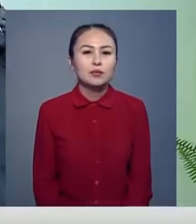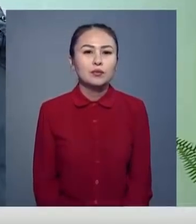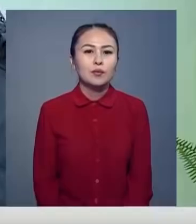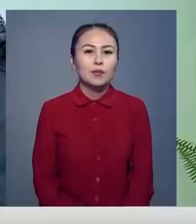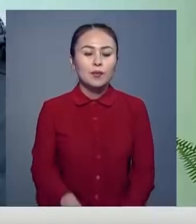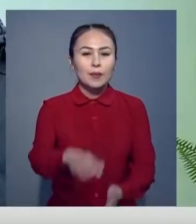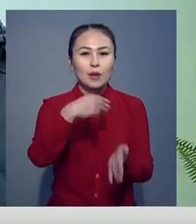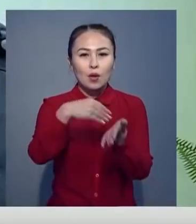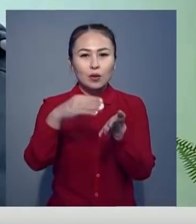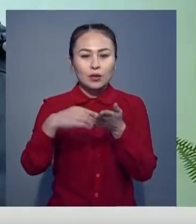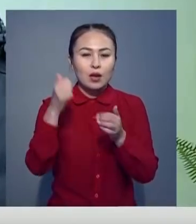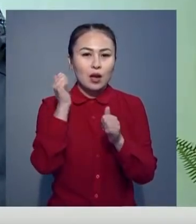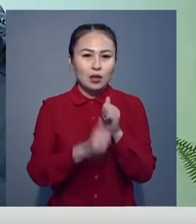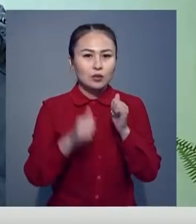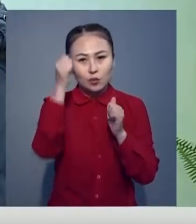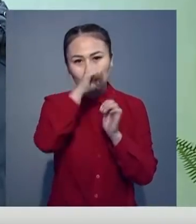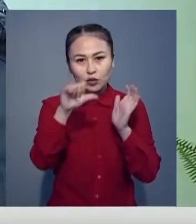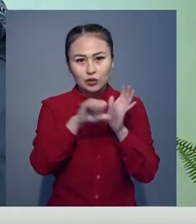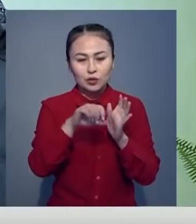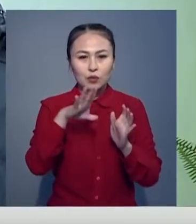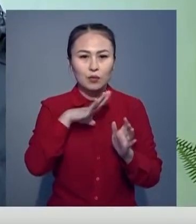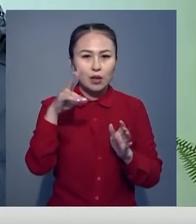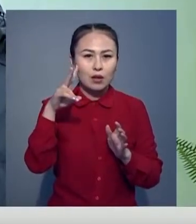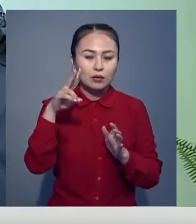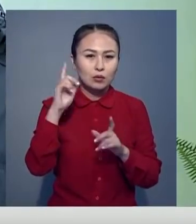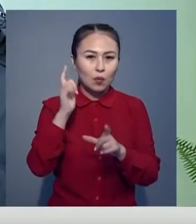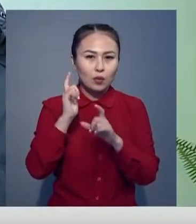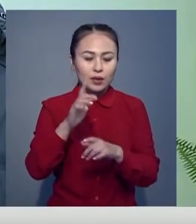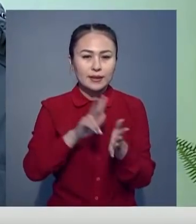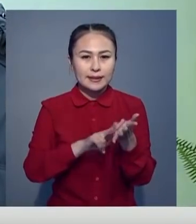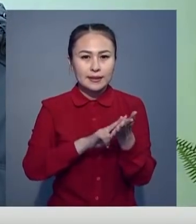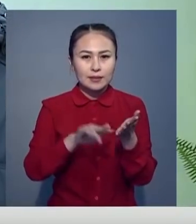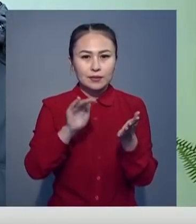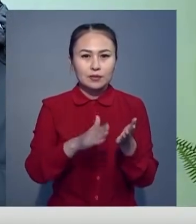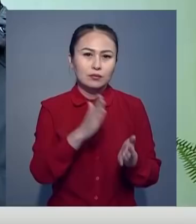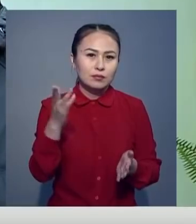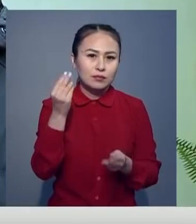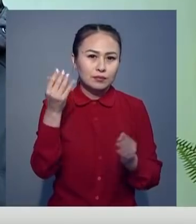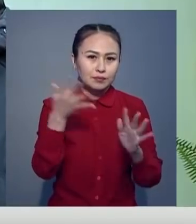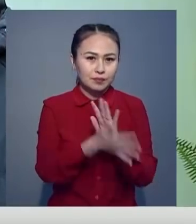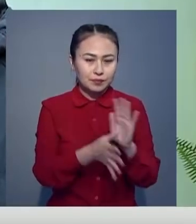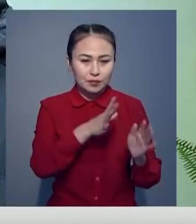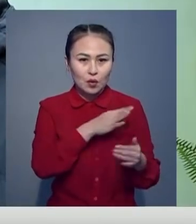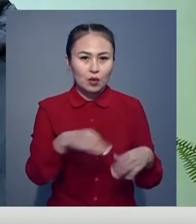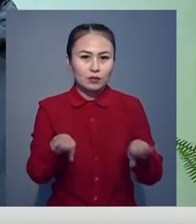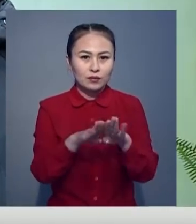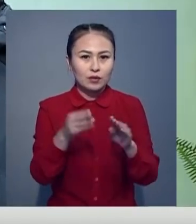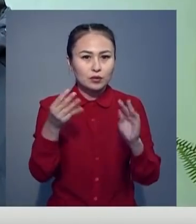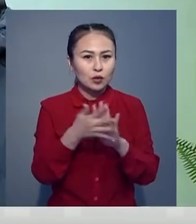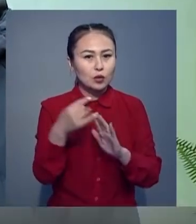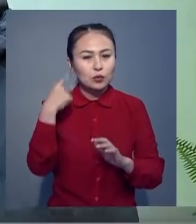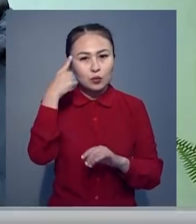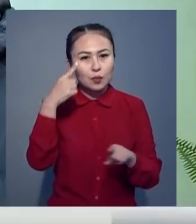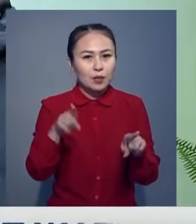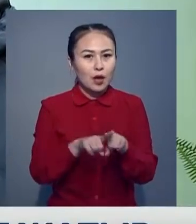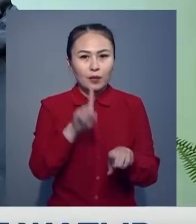Біз жыл сайын 6 тоннадай көмір сатып алатынбыз. Шамамен 80 мың теңгеден аса қаражат жұмсайтын едік. Енді бұндай көлемде шығын шықпайды деп